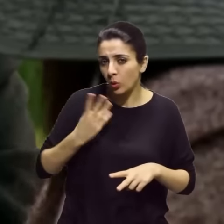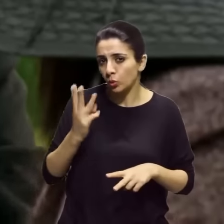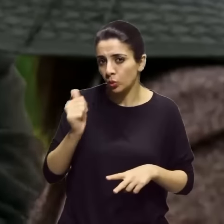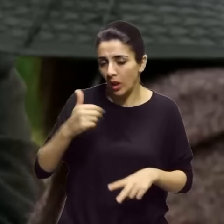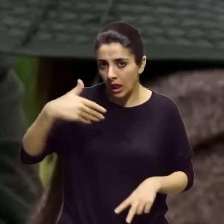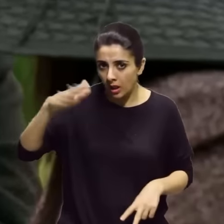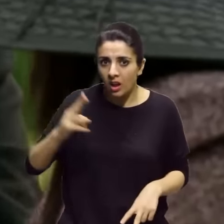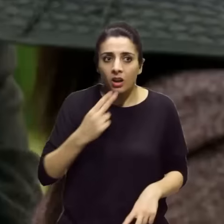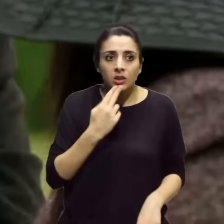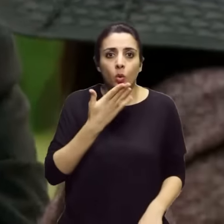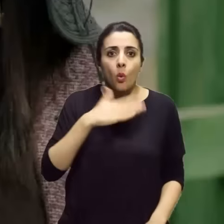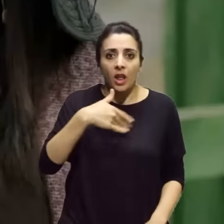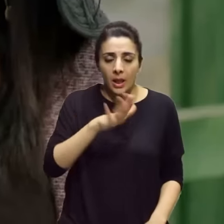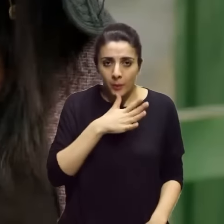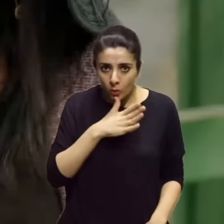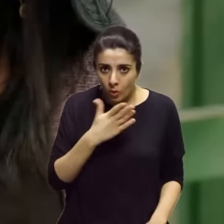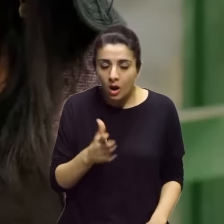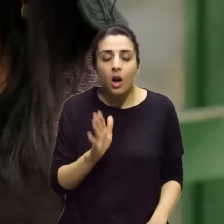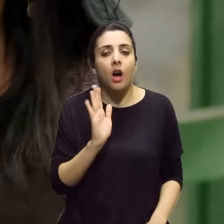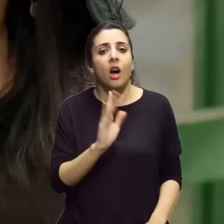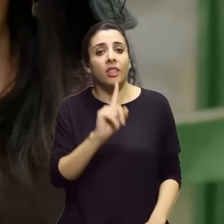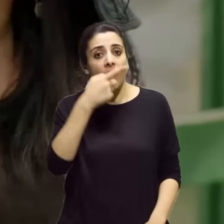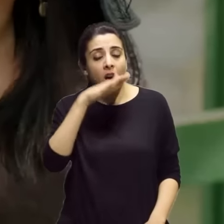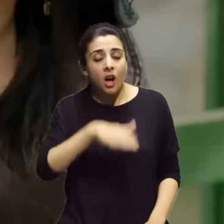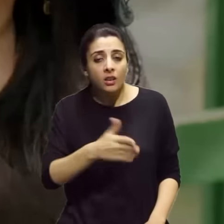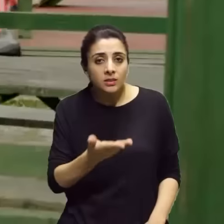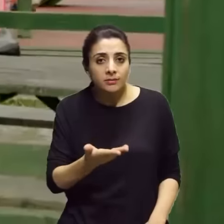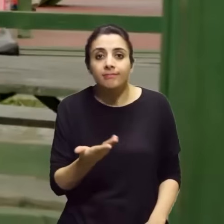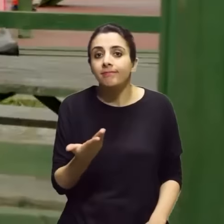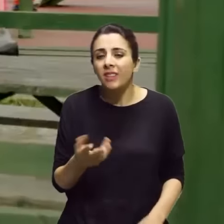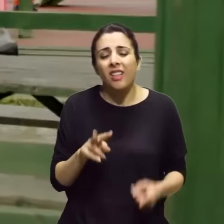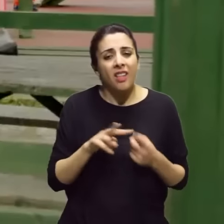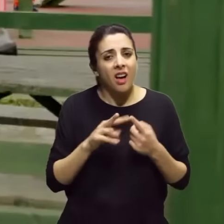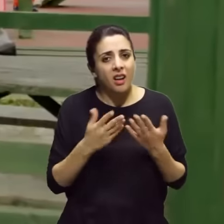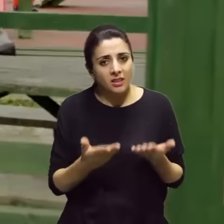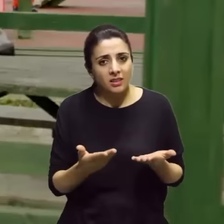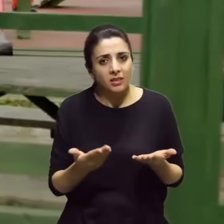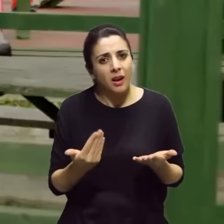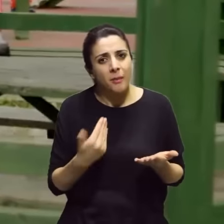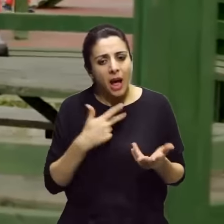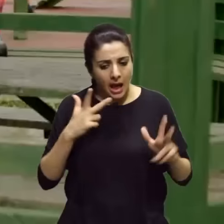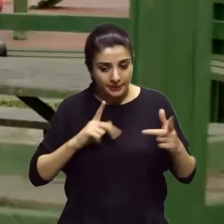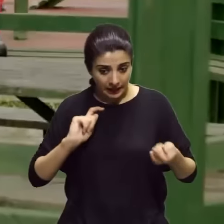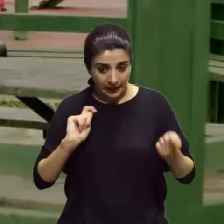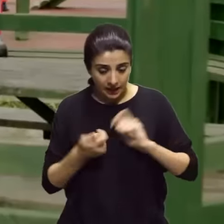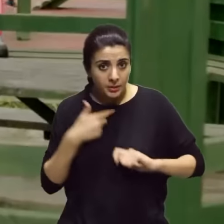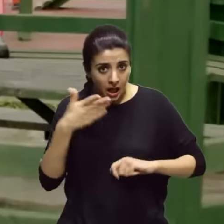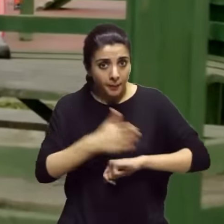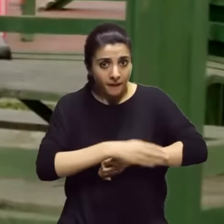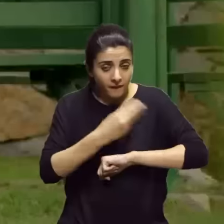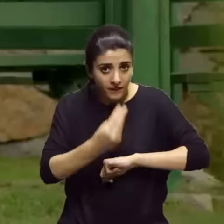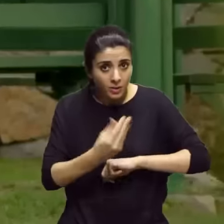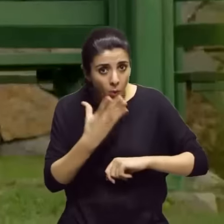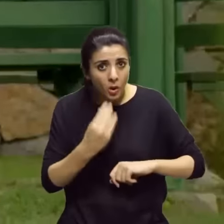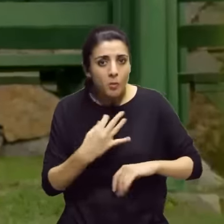verdim. Ha. Bir de kız da yok şimdi biliyorsun. Ha, yalnız kaldım iyice. Ya. Nail. Ben kılık değiştirip geleyim mi sana yardıma?